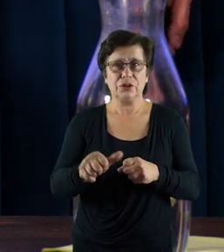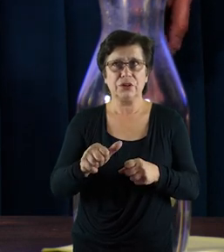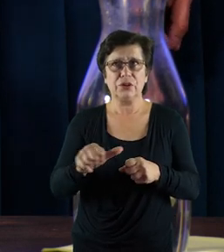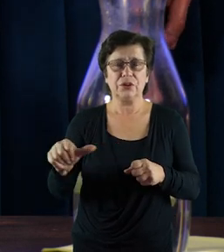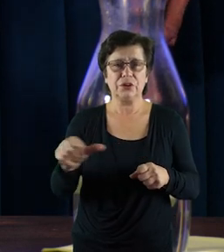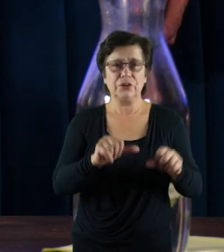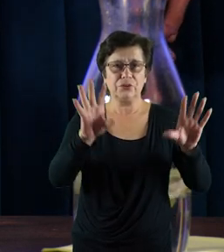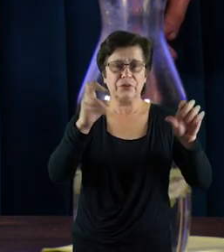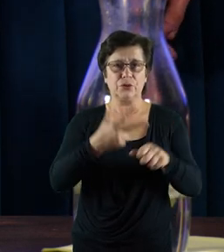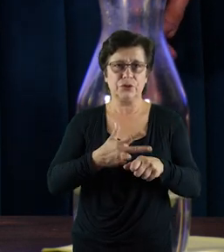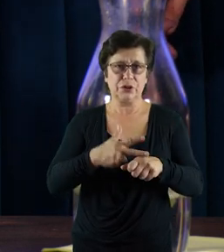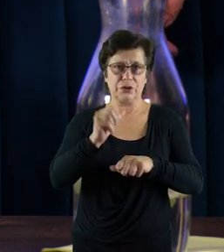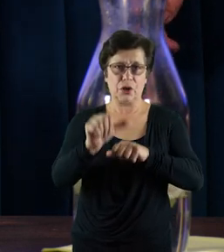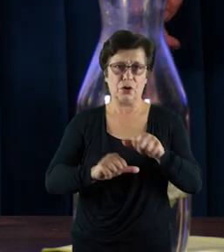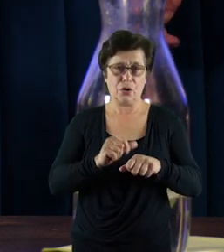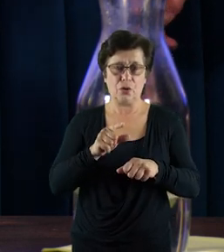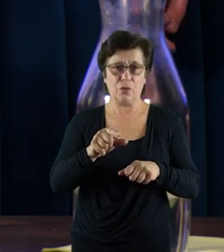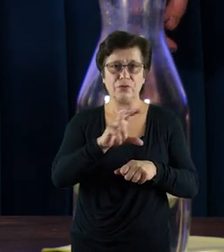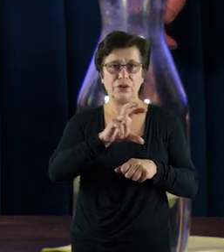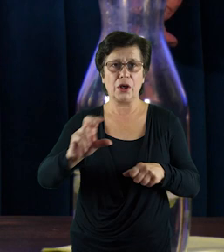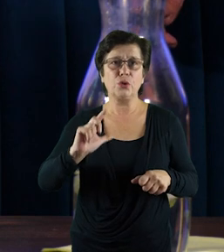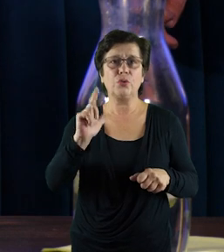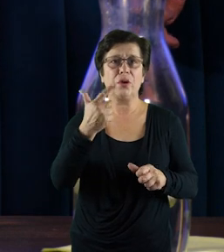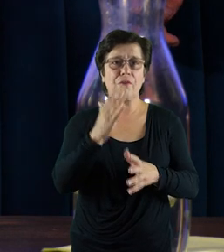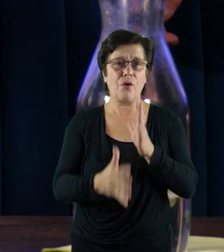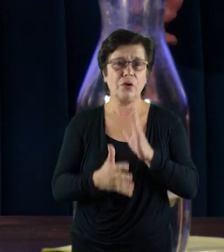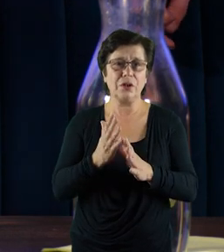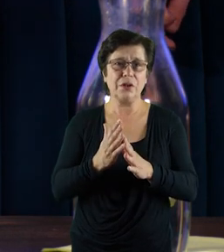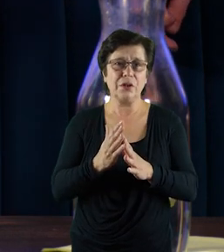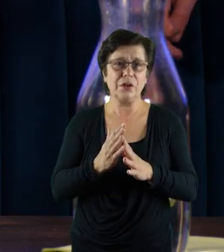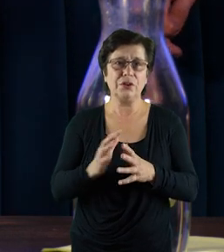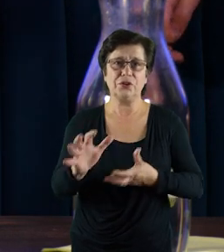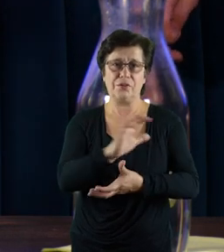30 roku. Później w czasie II wojny światowej Przybyś